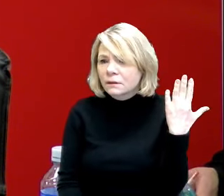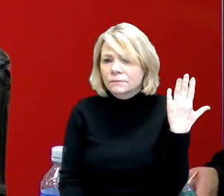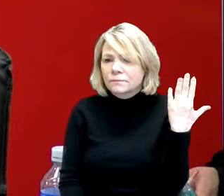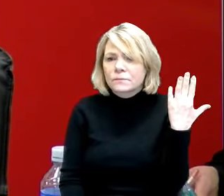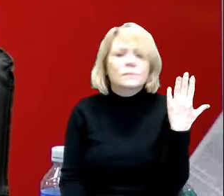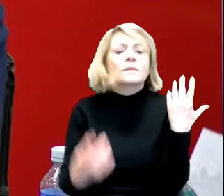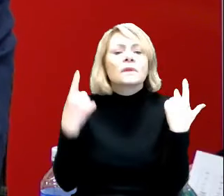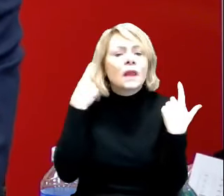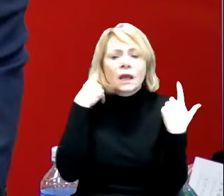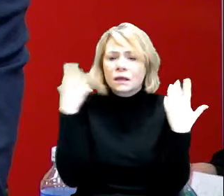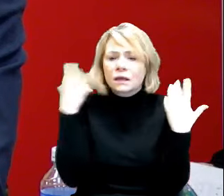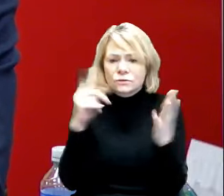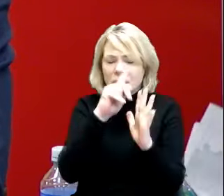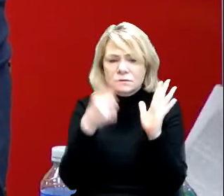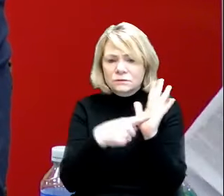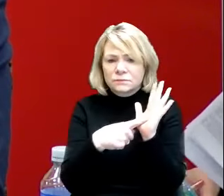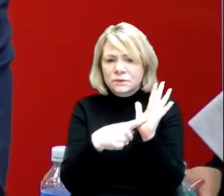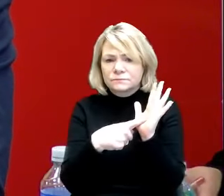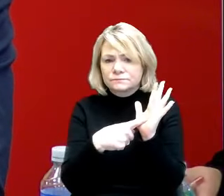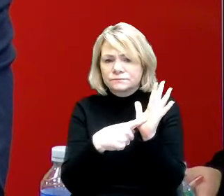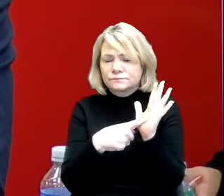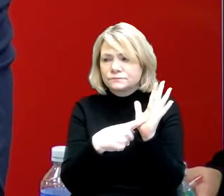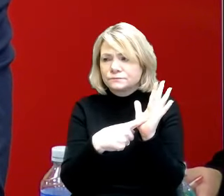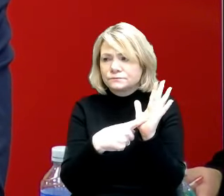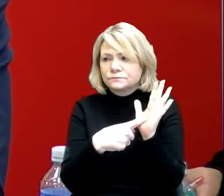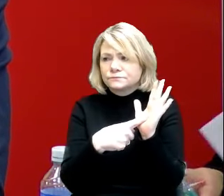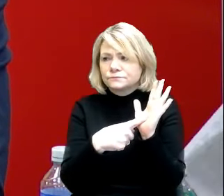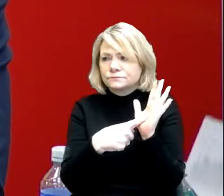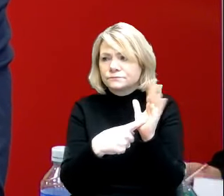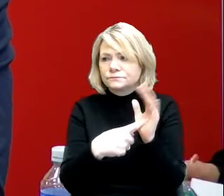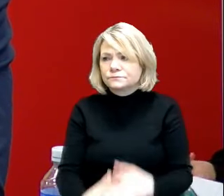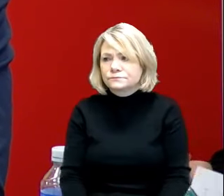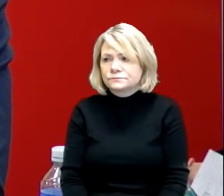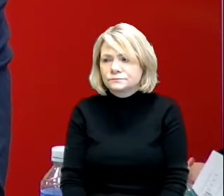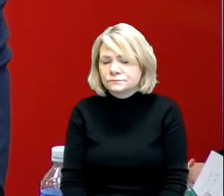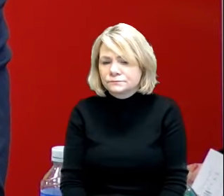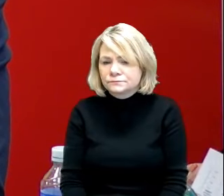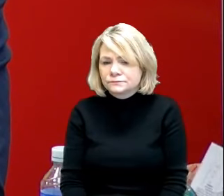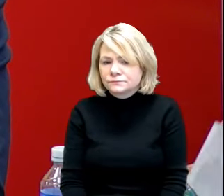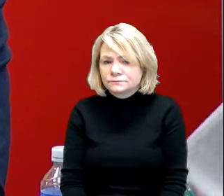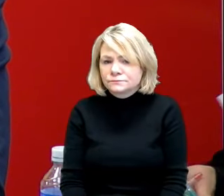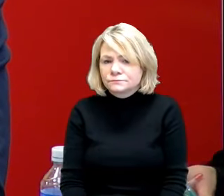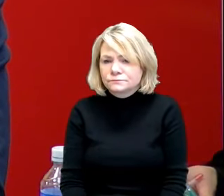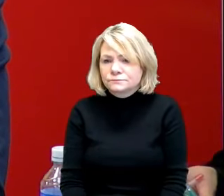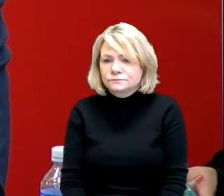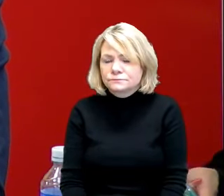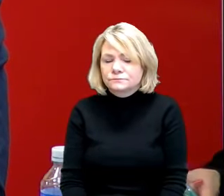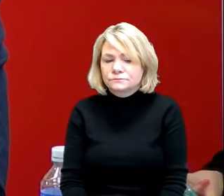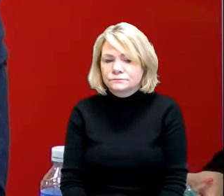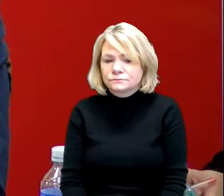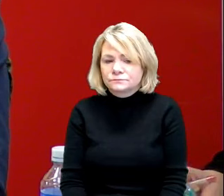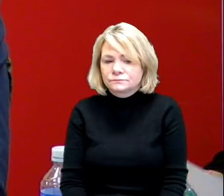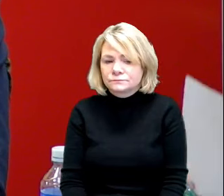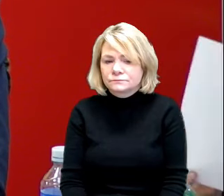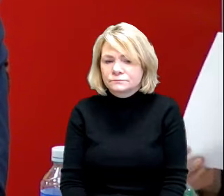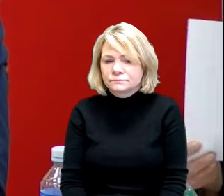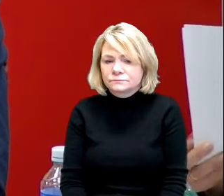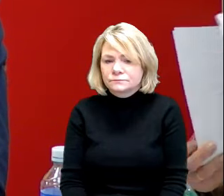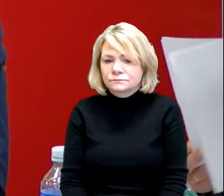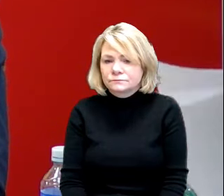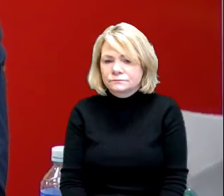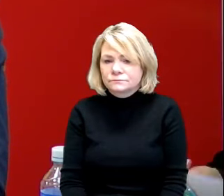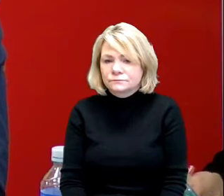bendrai vienas iš svarbiausių valančios koalicijos prioritetų ir būtent tų prioritetų kuriuos metam a miesto tarybų įtvirtinant